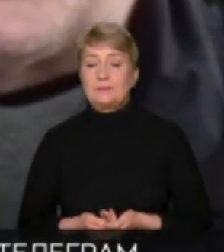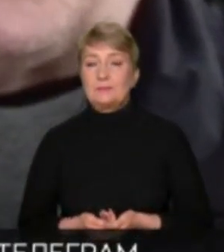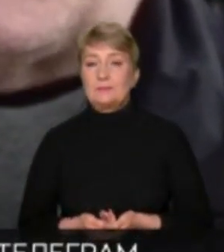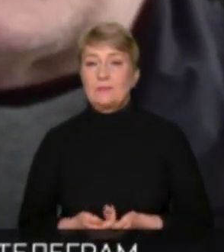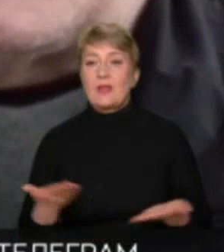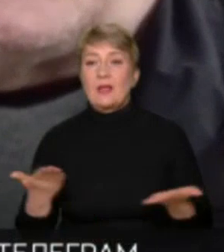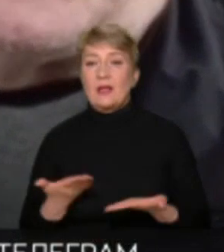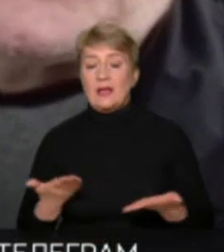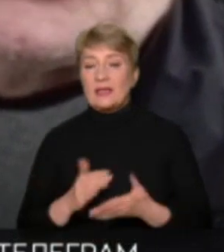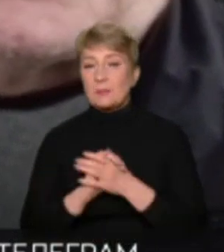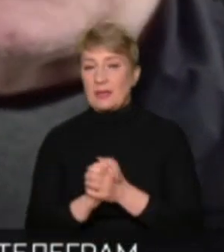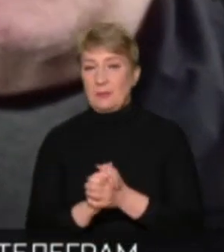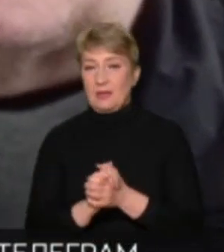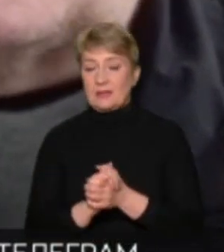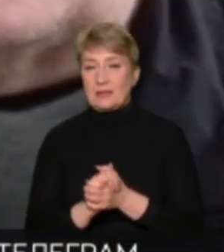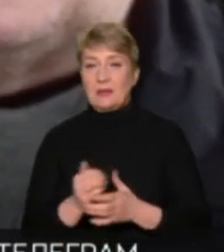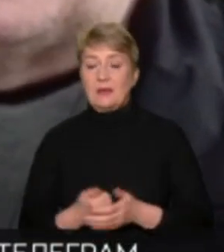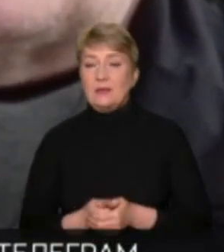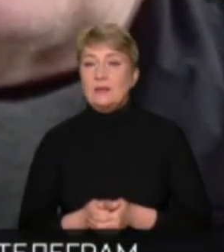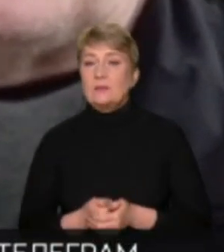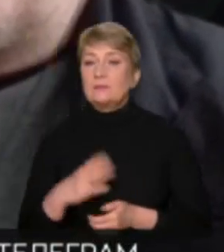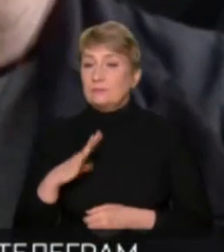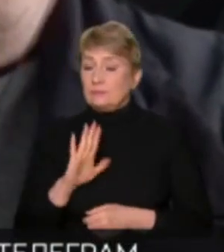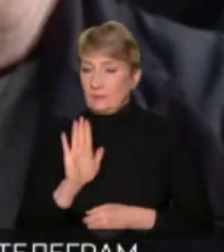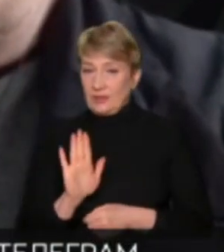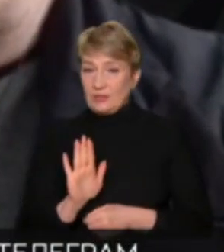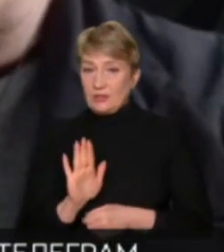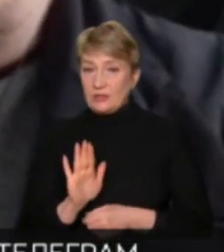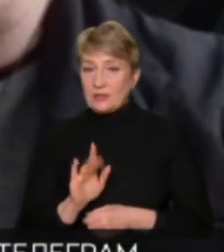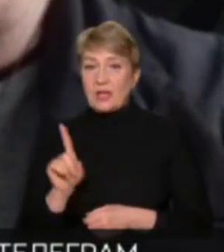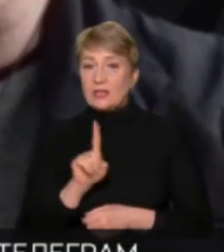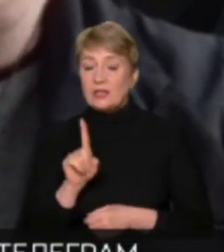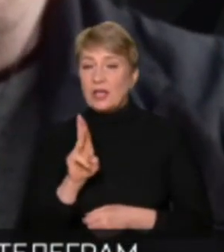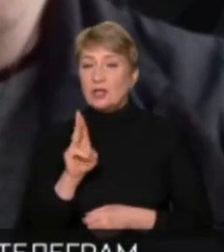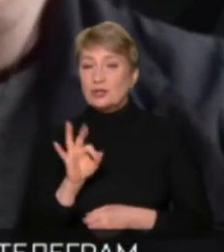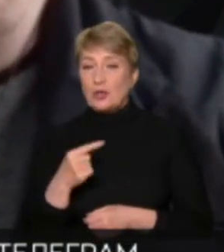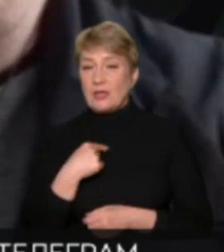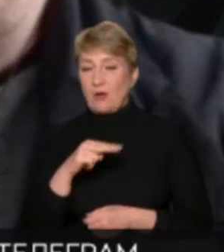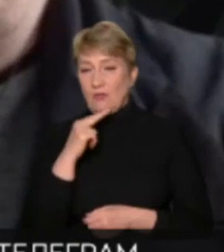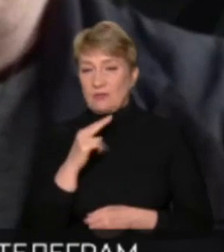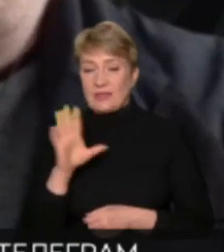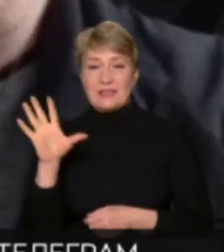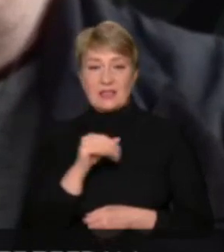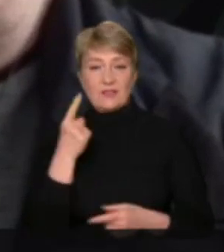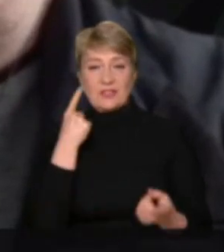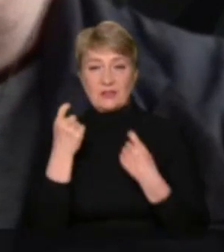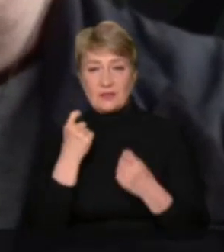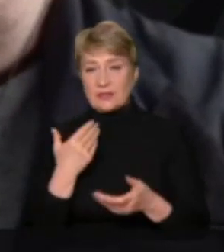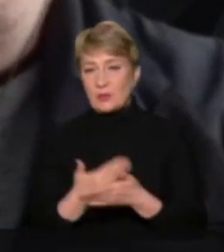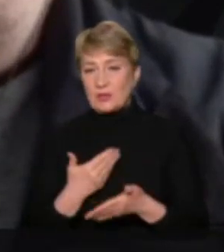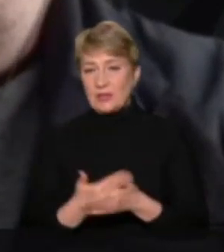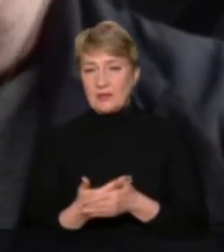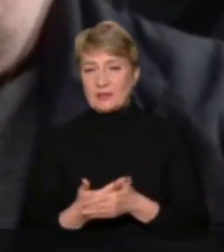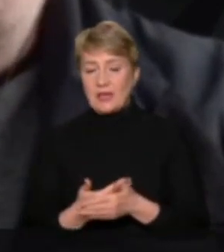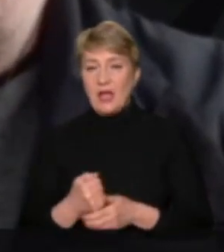якась перемір'я. Ну, те ж саме посол пане зараз. Олексію, пане Олексію, от дивіться, насправді, на що я звернула увагу, тому що навіть в цій інформації, типу, що ми, ну, тобто, бойові